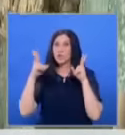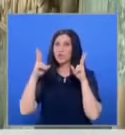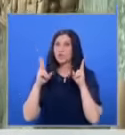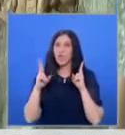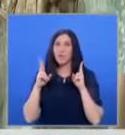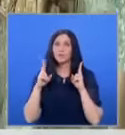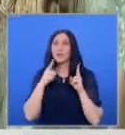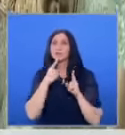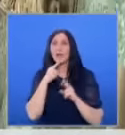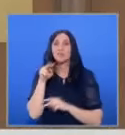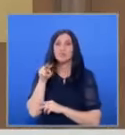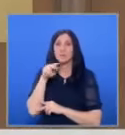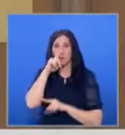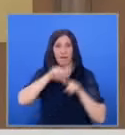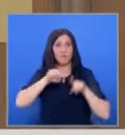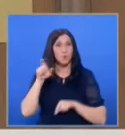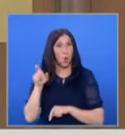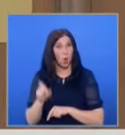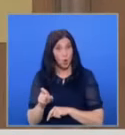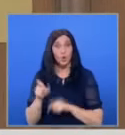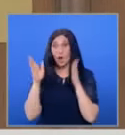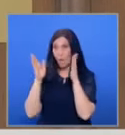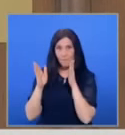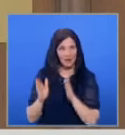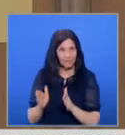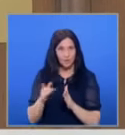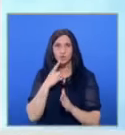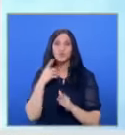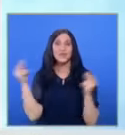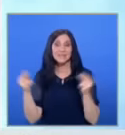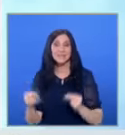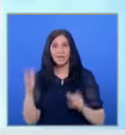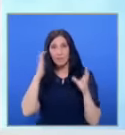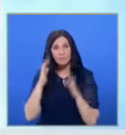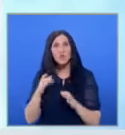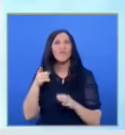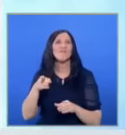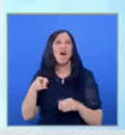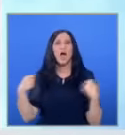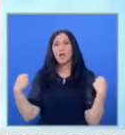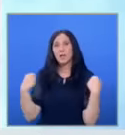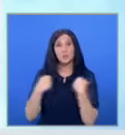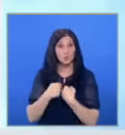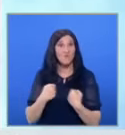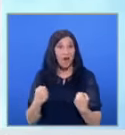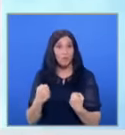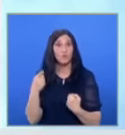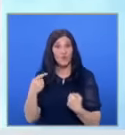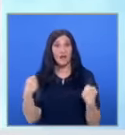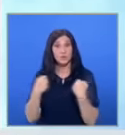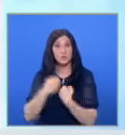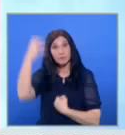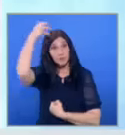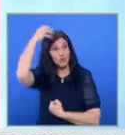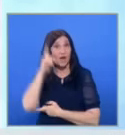за надзора на главния прокурор е определящо за съставянето на правителство, това е катастрофално. Това е катастрофално за държава,